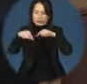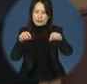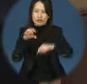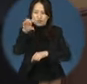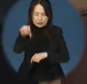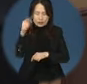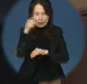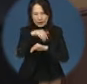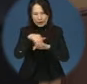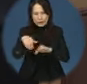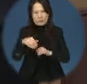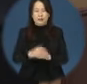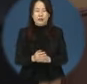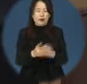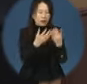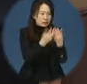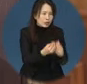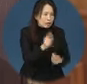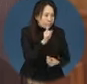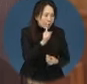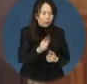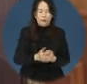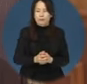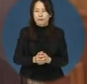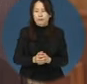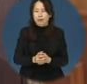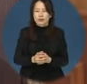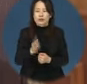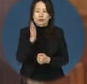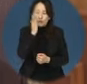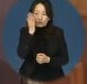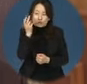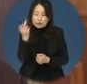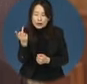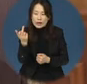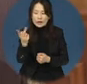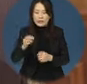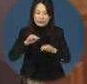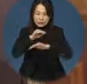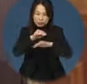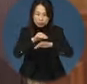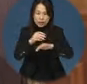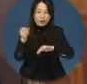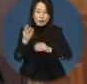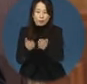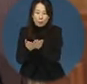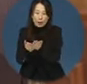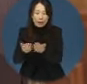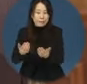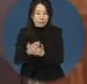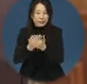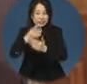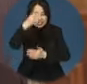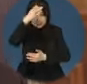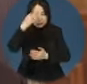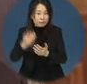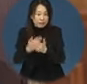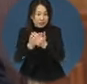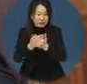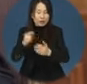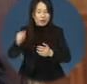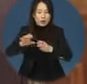어떤 것들이 있습니까 울산 같으면 이렇게 자동차 조선 이 굉장히 발 다 비해 되어 있지 않습니까 그걸 영계에서